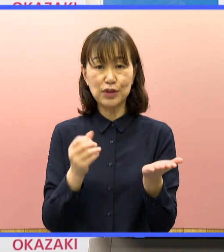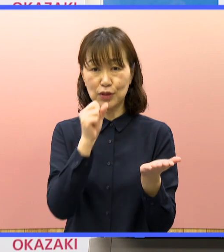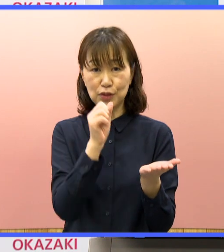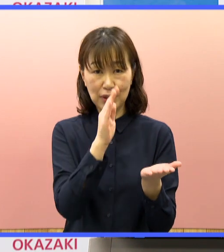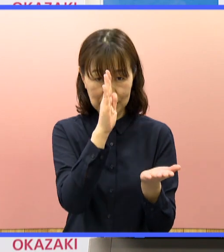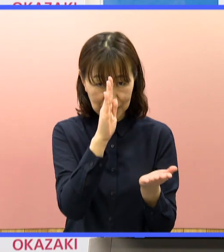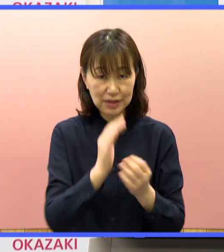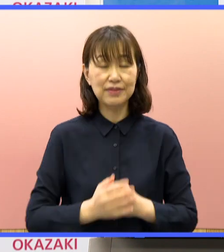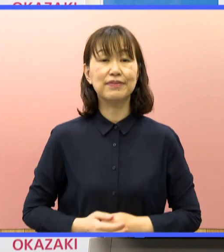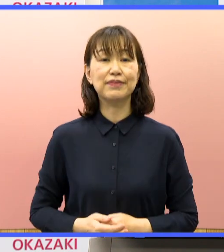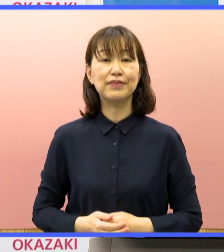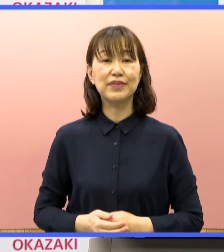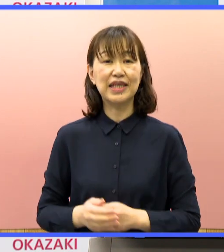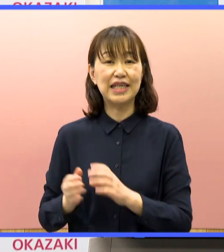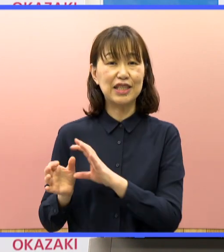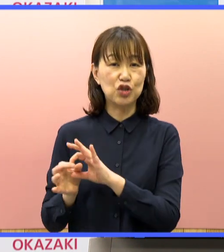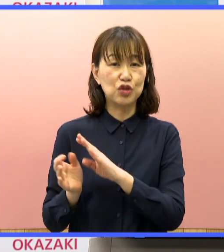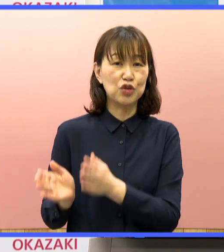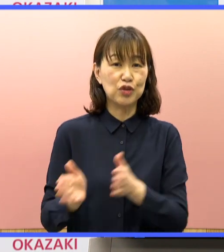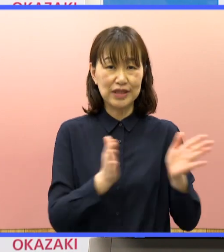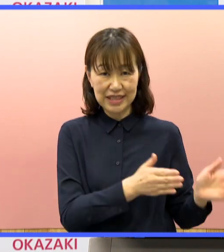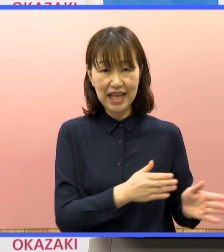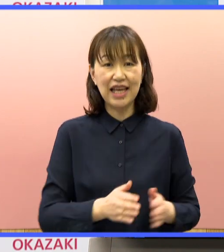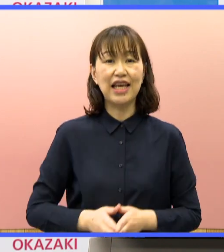の選任についてご説明いたします。